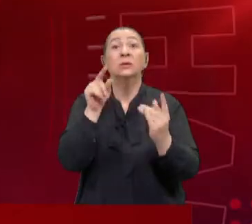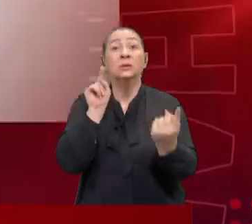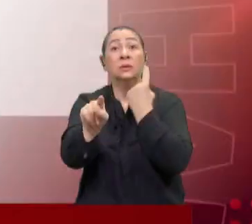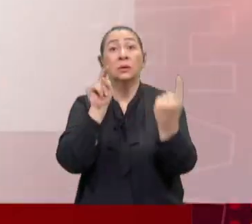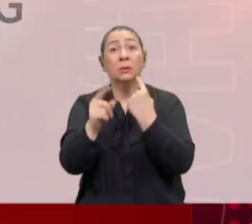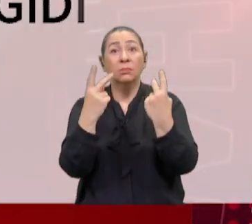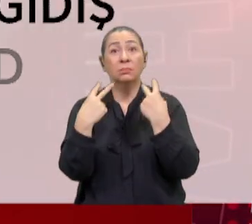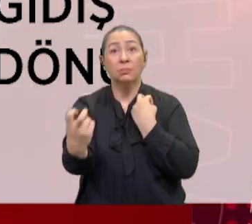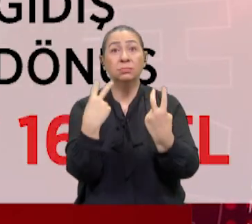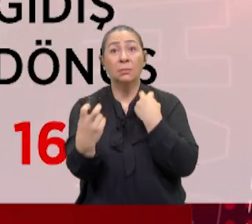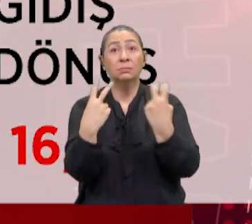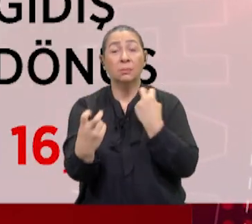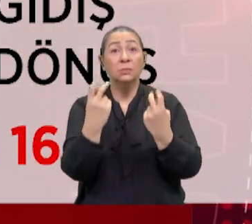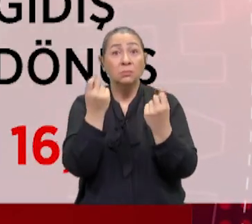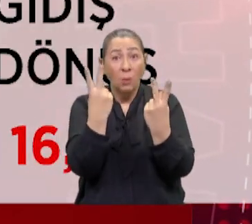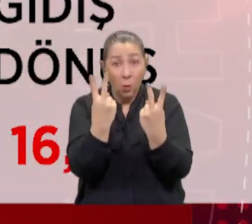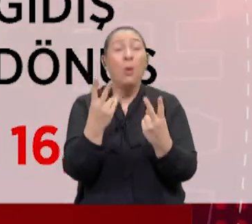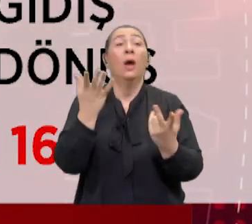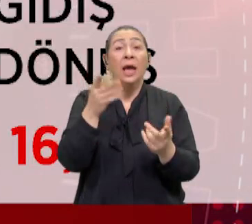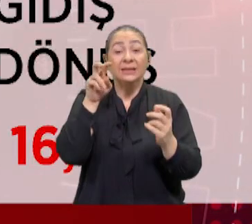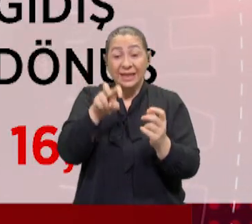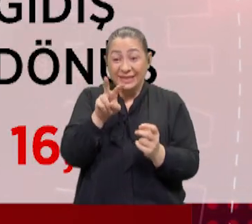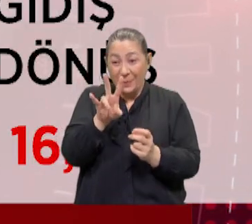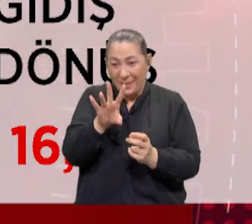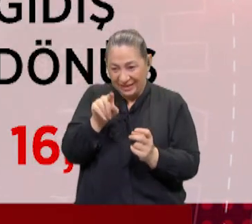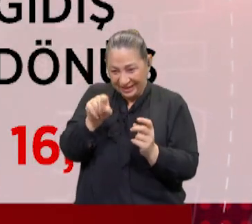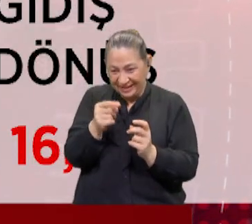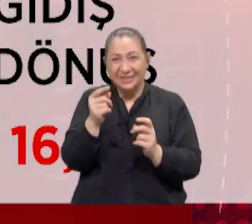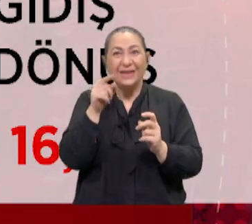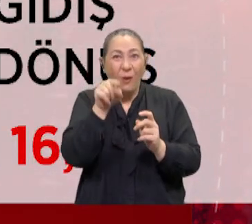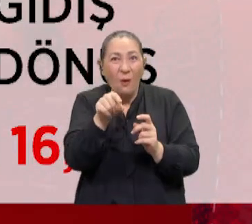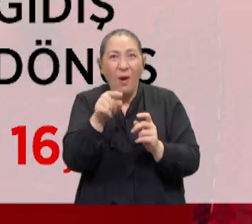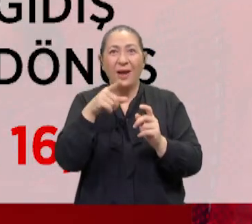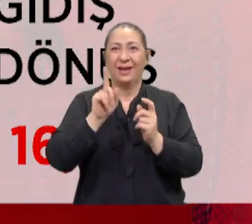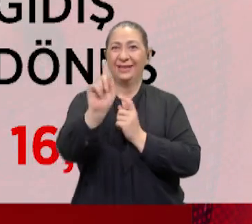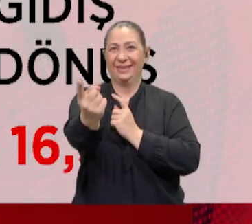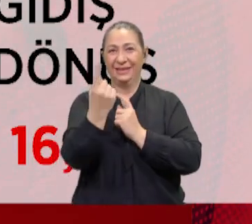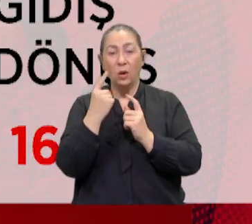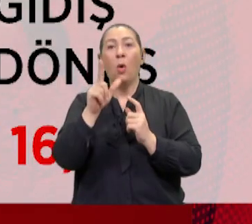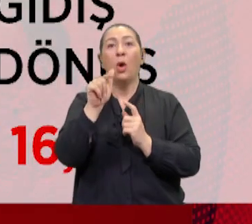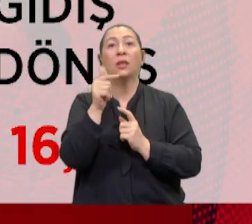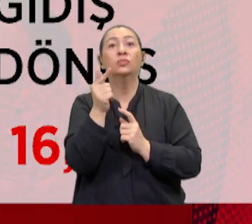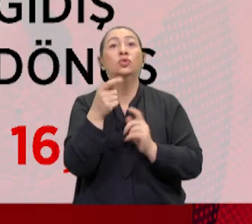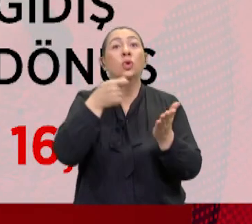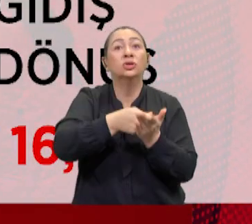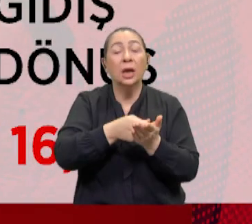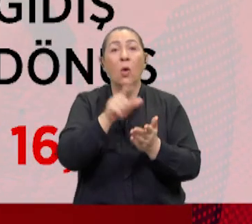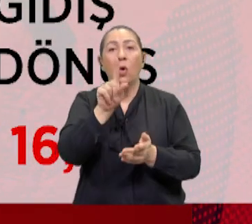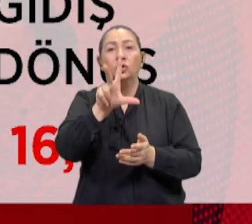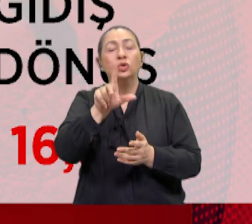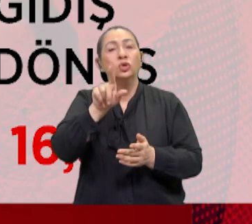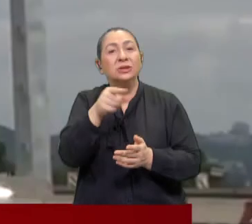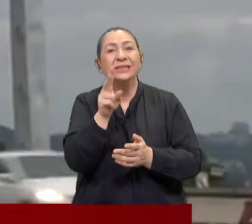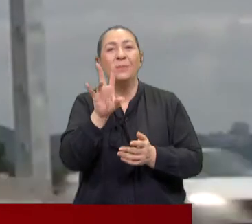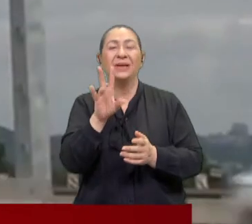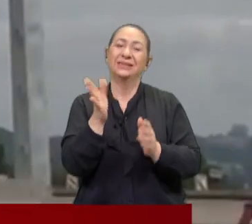köprülerinde örtülü zamla birlikte. 8.25'lik geçiş ücretiyle git gel yapan bir araç 16,5 lira ödemiş olacak 13 lira 25 kuruş